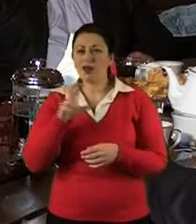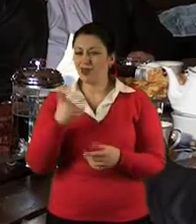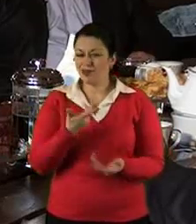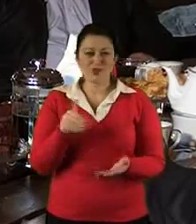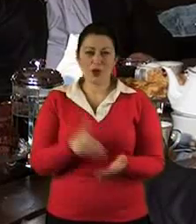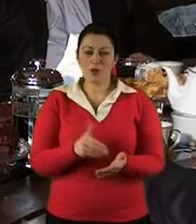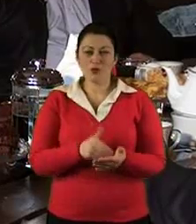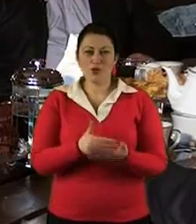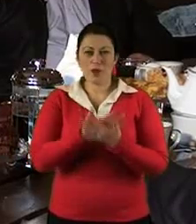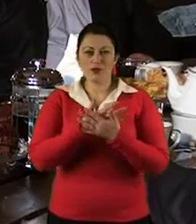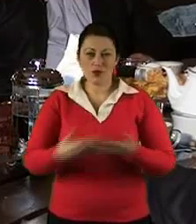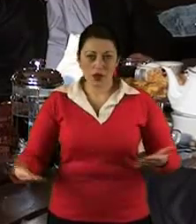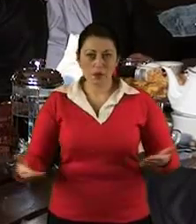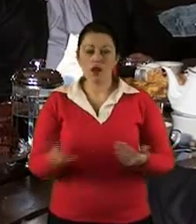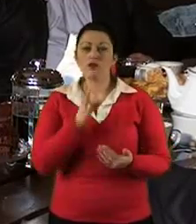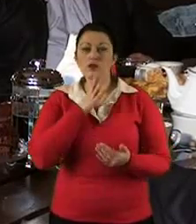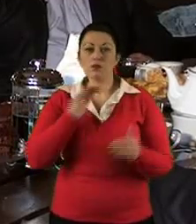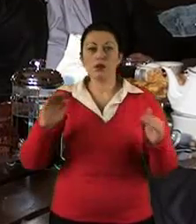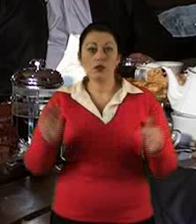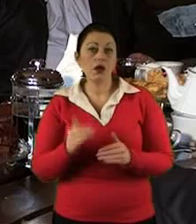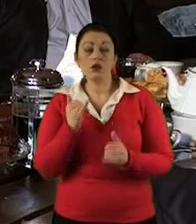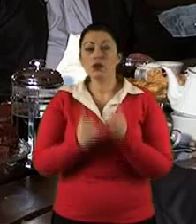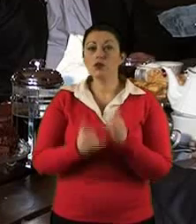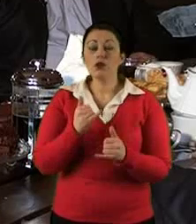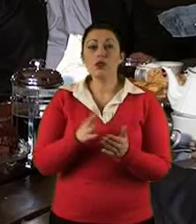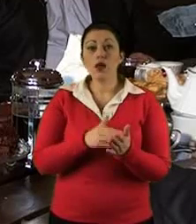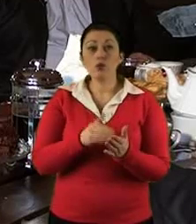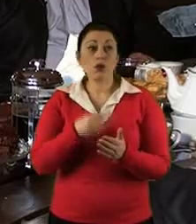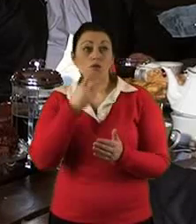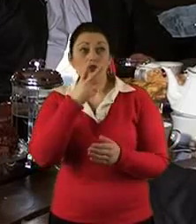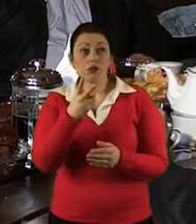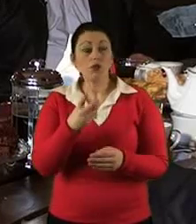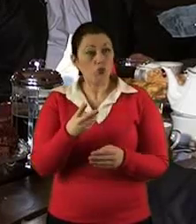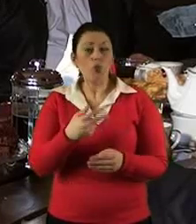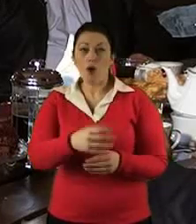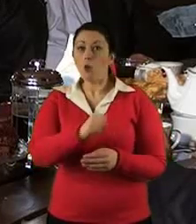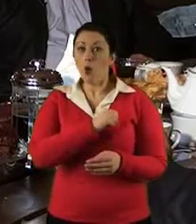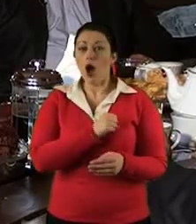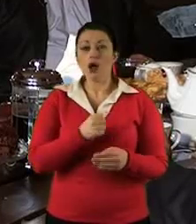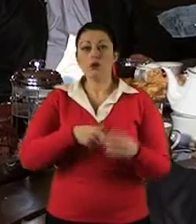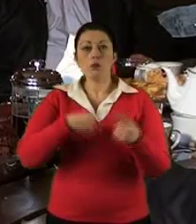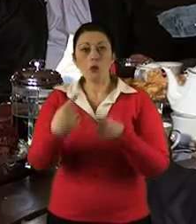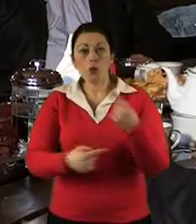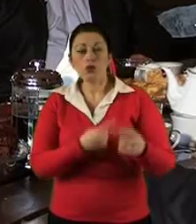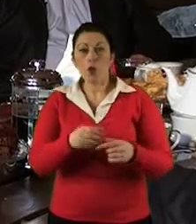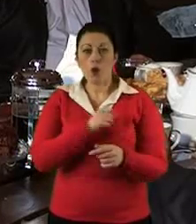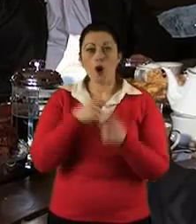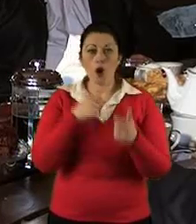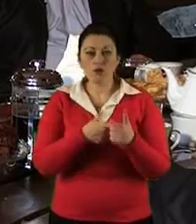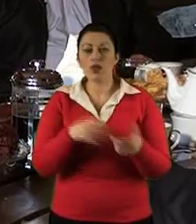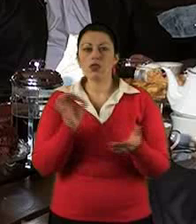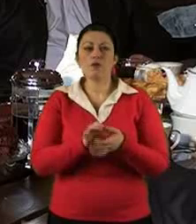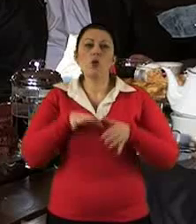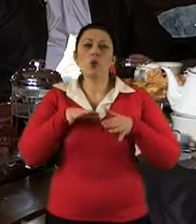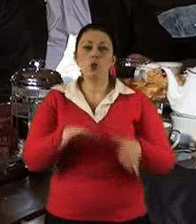areału. I powiem tak, jeżeli okaże się, że jest to jakaś intratna produkcja, to na